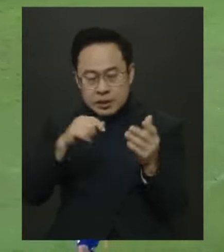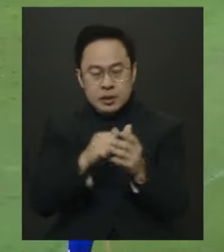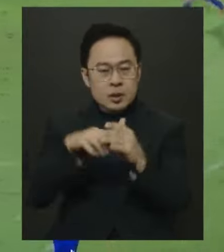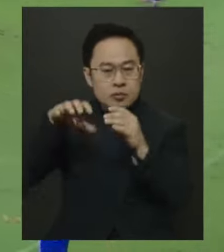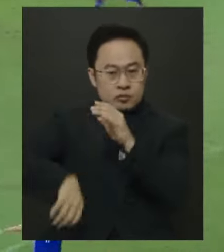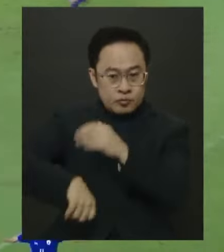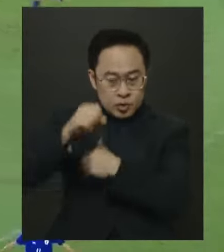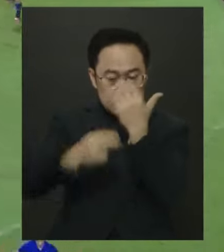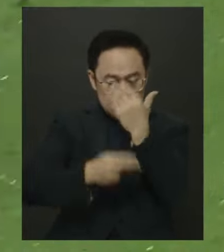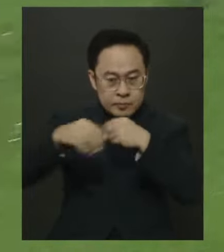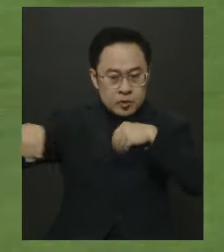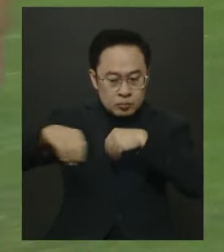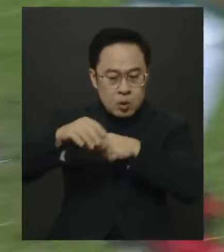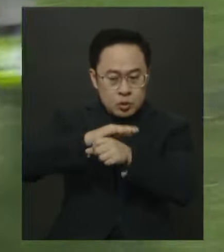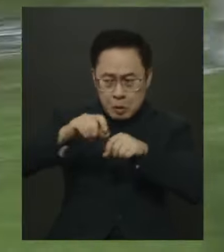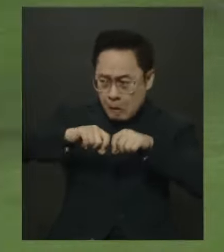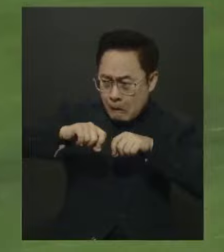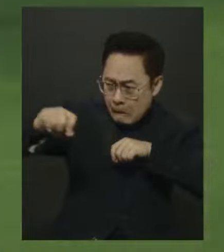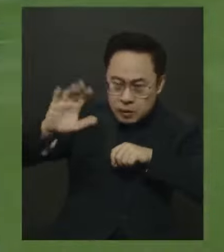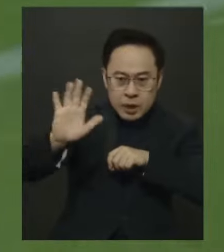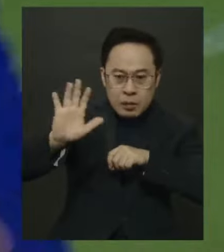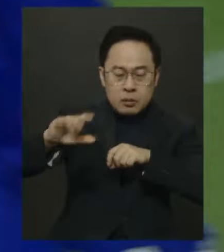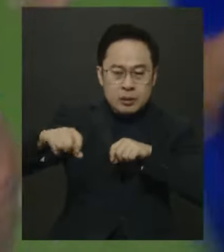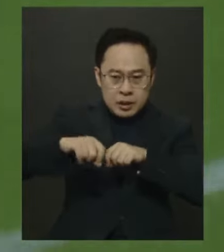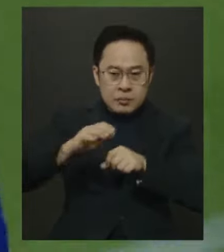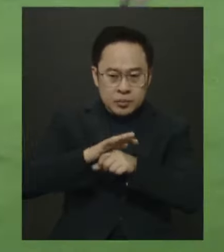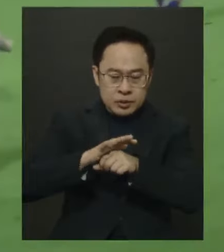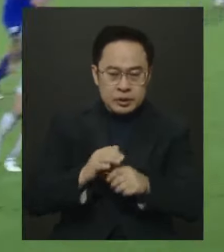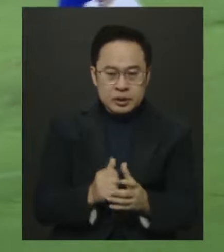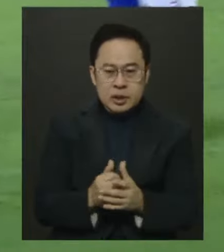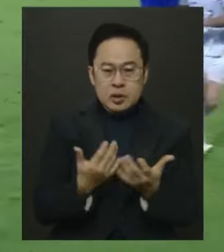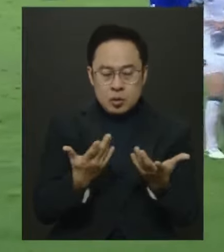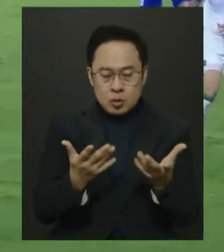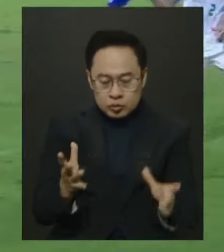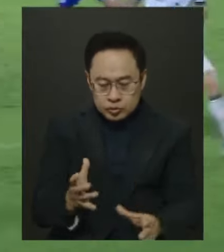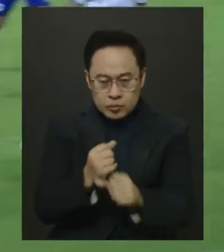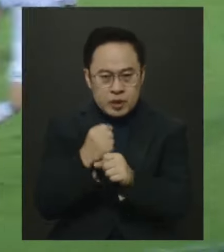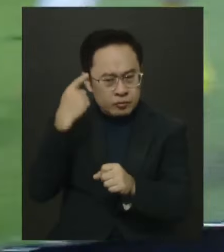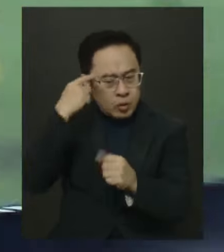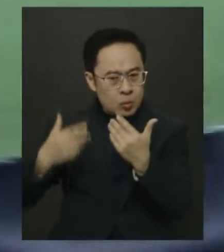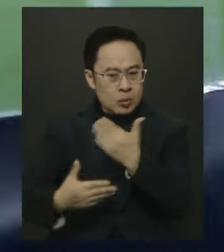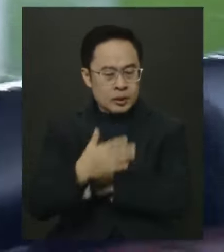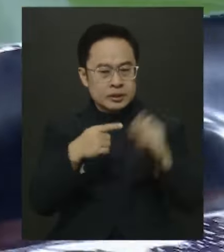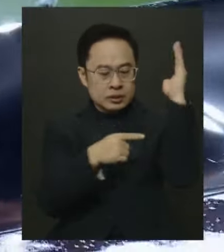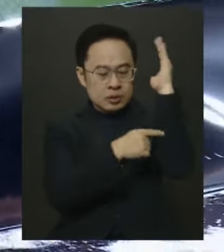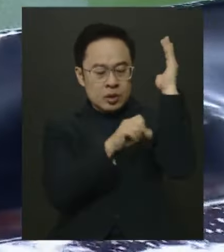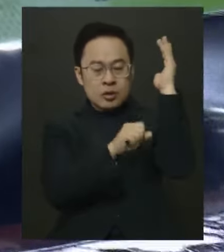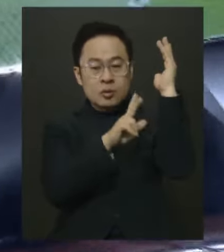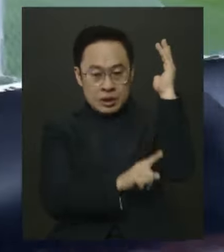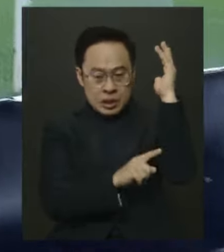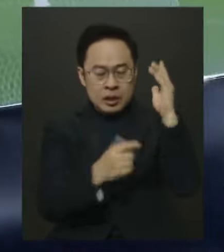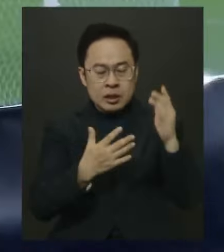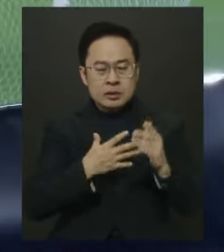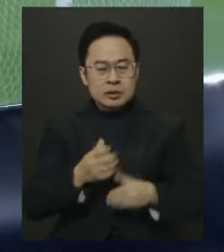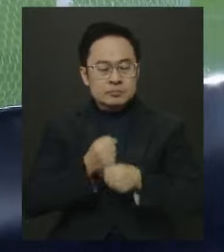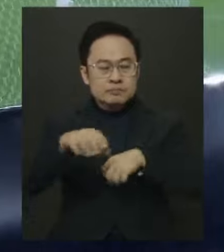างจนเกินไปค่ะก็เดี๋ยวจะได้ข้อสรุปกันแล้วนะคะสำหรับการแข่งขันฟุตบอลคิงคัพครั้งที่50ก็อย่าง